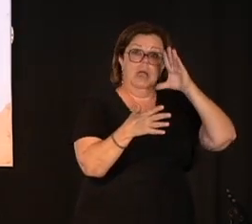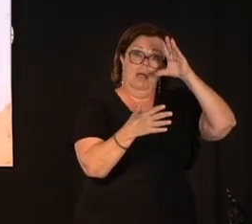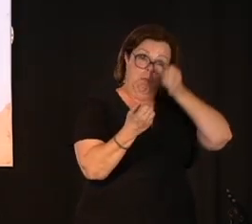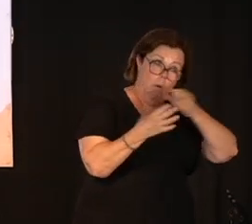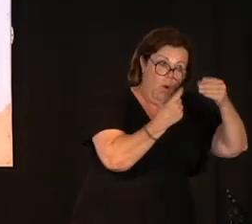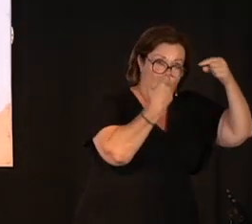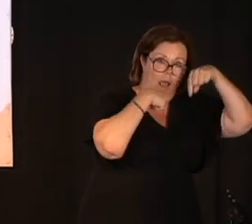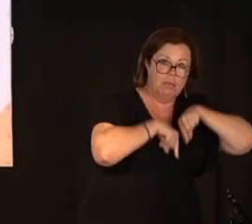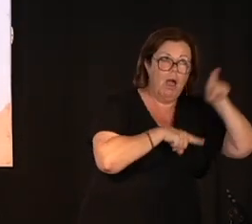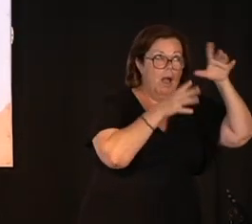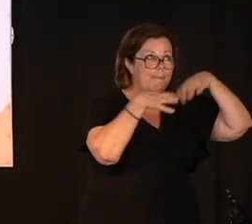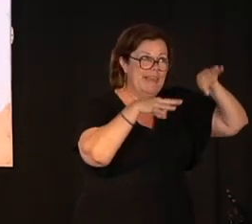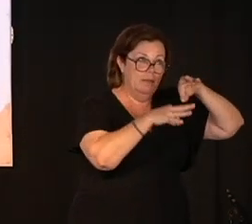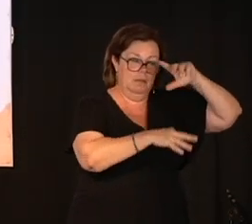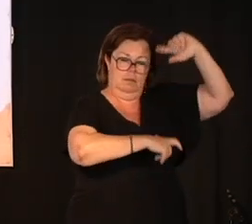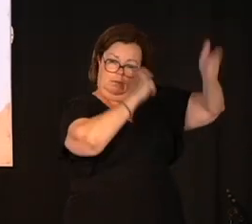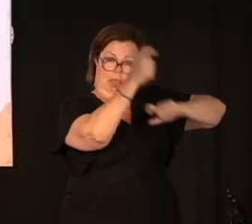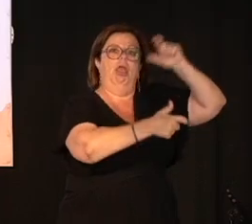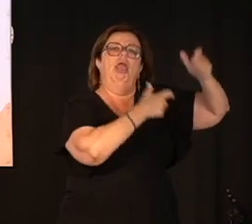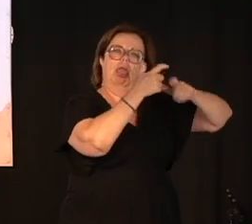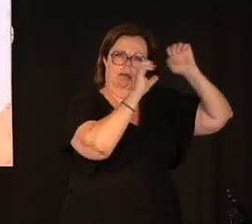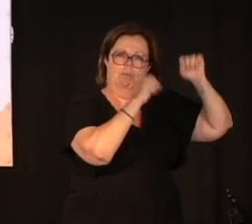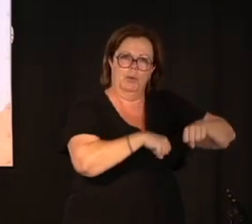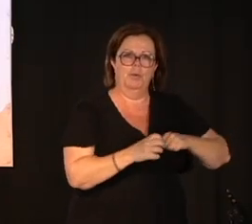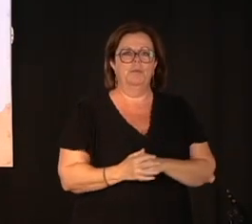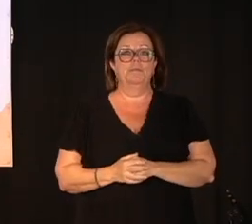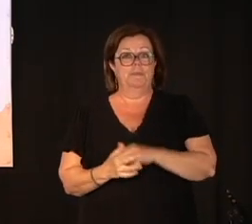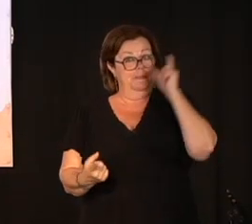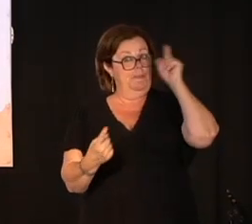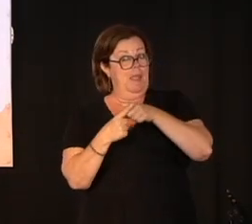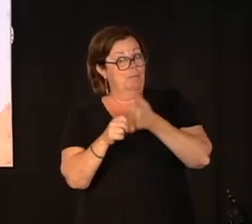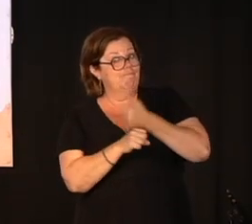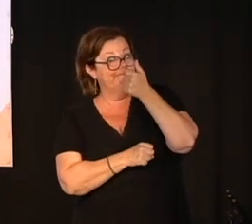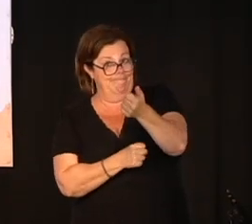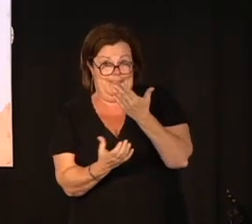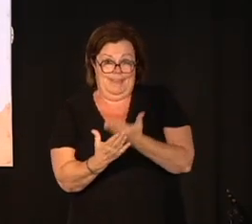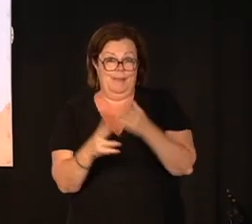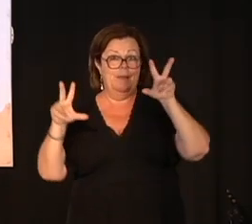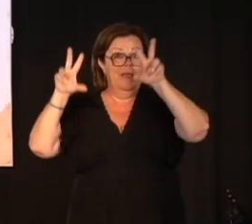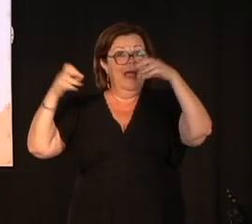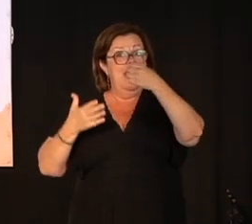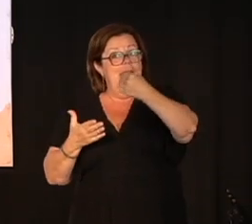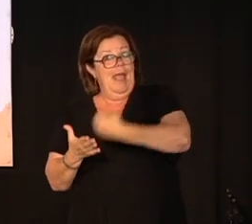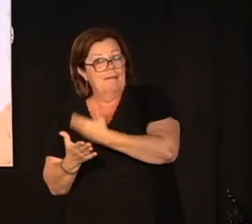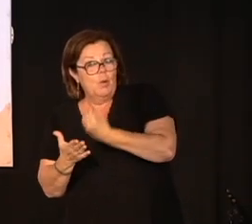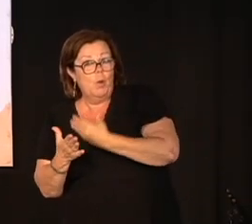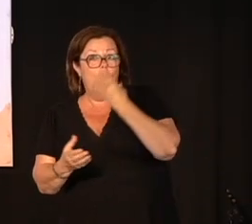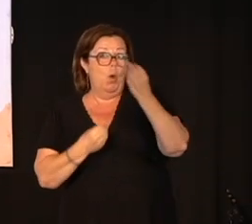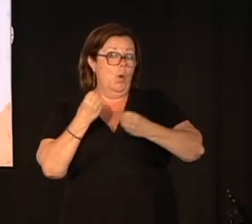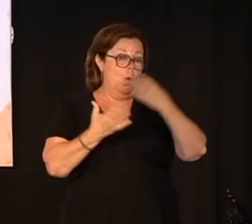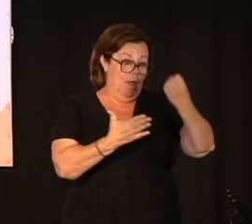et parfois violents. Donc le thème du prochain festival sera l'information et la désinformation, et j'en suis